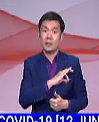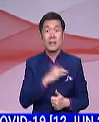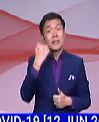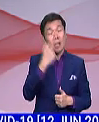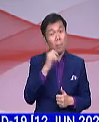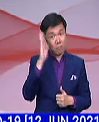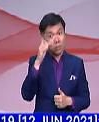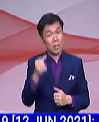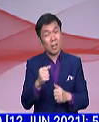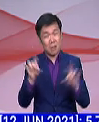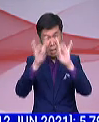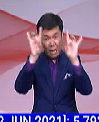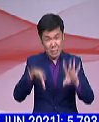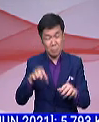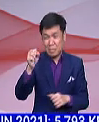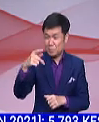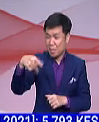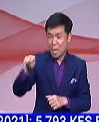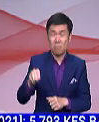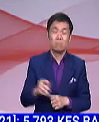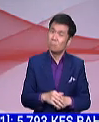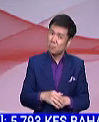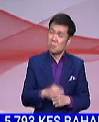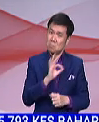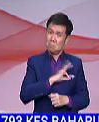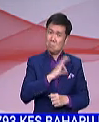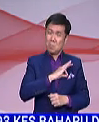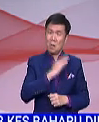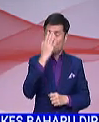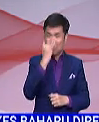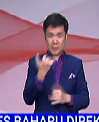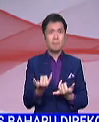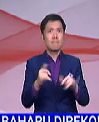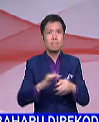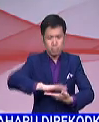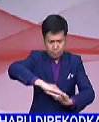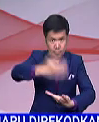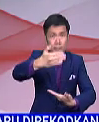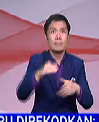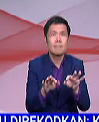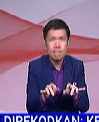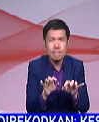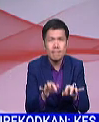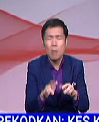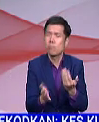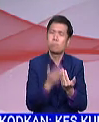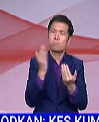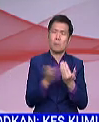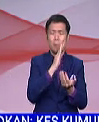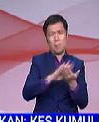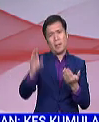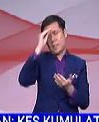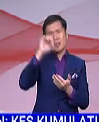menduduki peperiksaan yang besar seperti SPM sebab dia akan membantu pelajar dari segi pelajaran dan pelajar tu tak